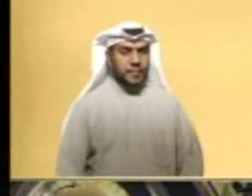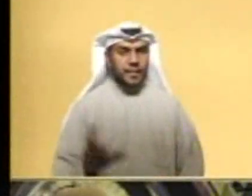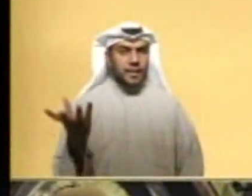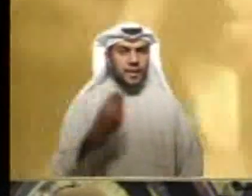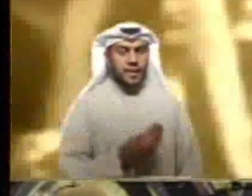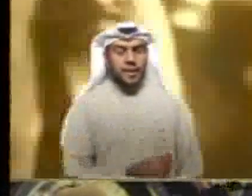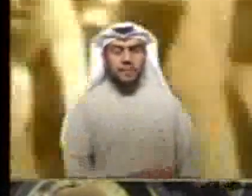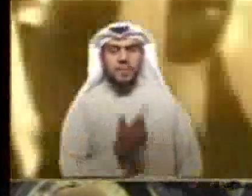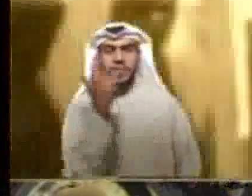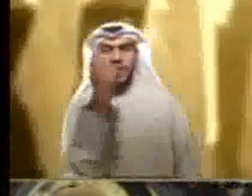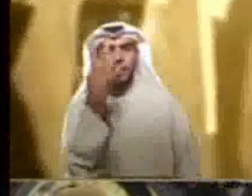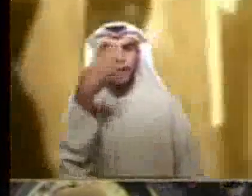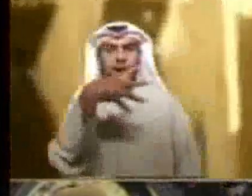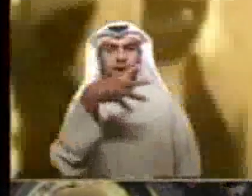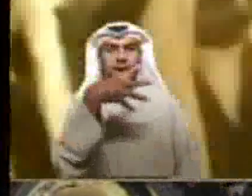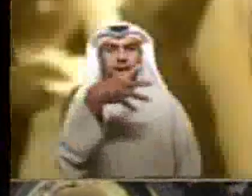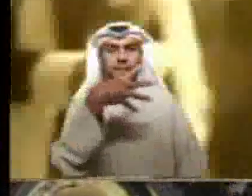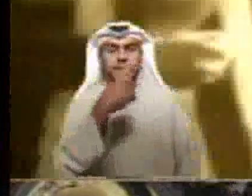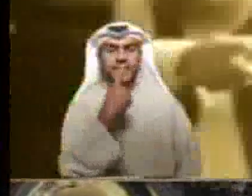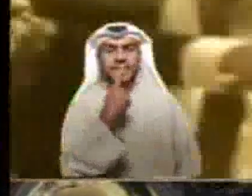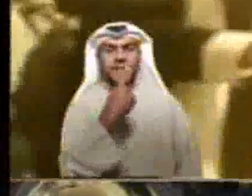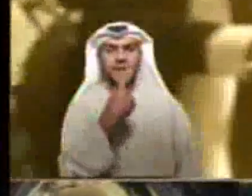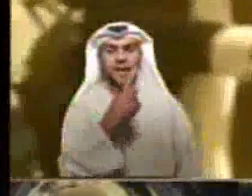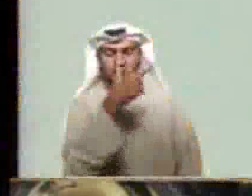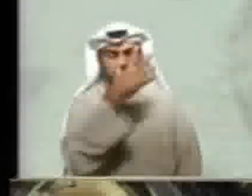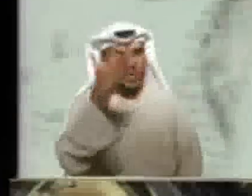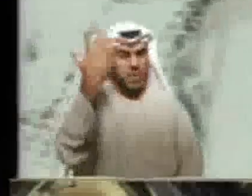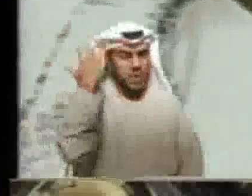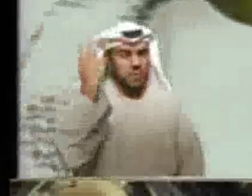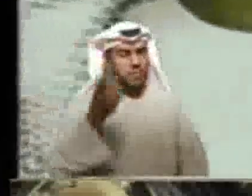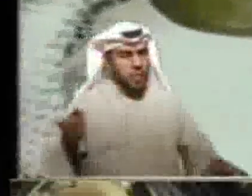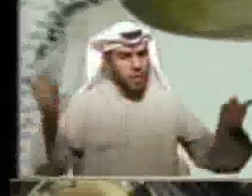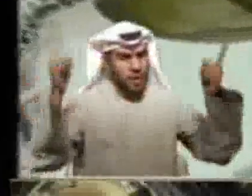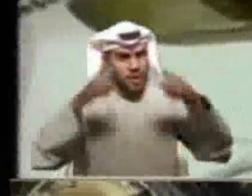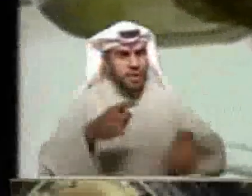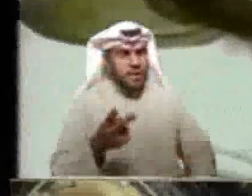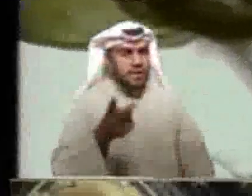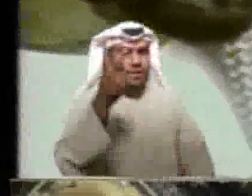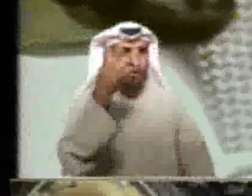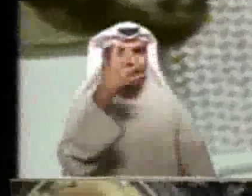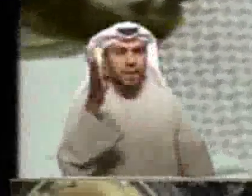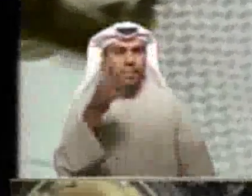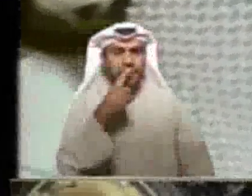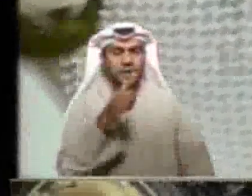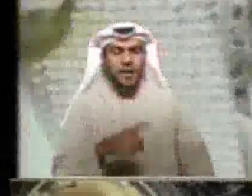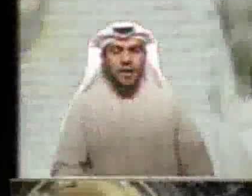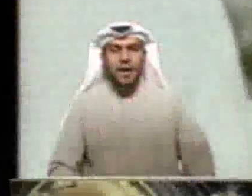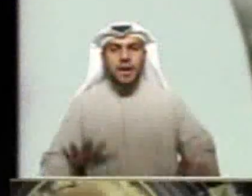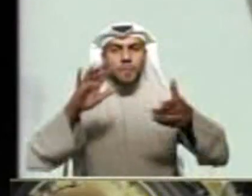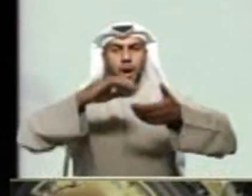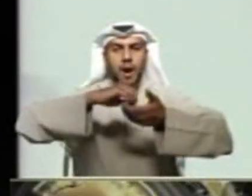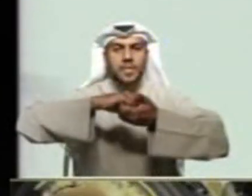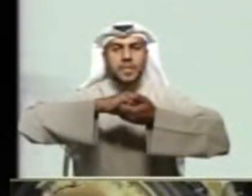47 عاما على خط أولى الحروف في التاريخ الجديد لدولة الإمارات العربية المتحدة الشقيقة، والتي جاءت